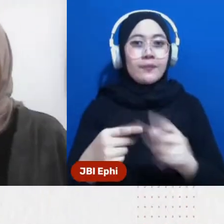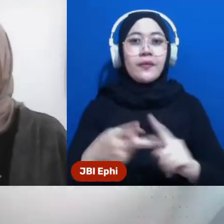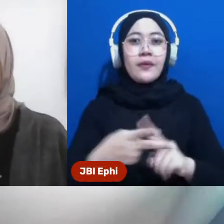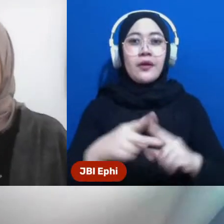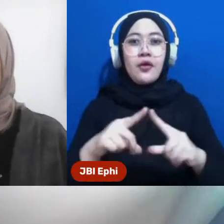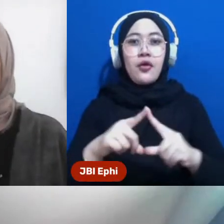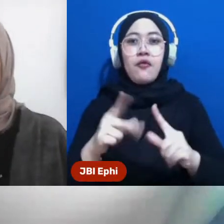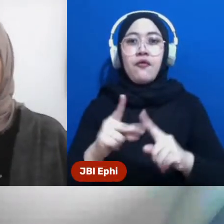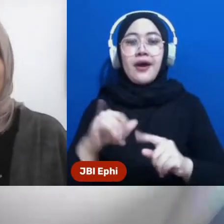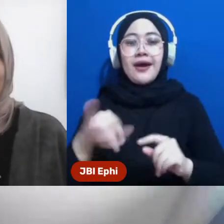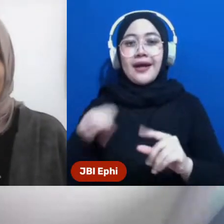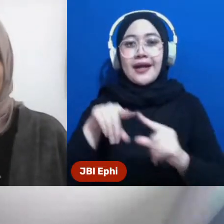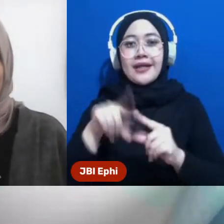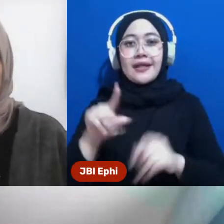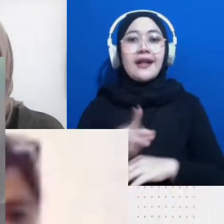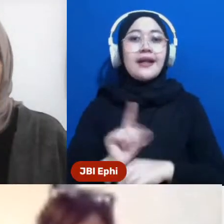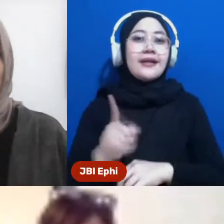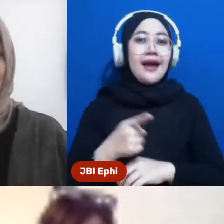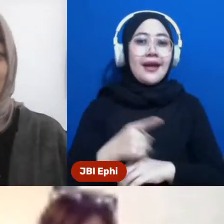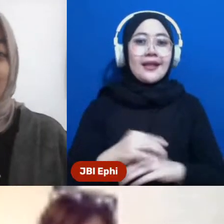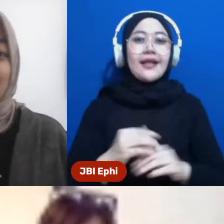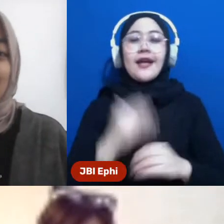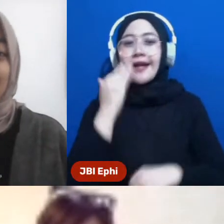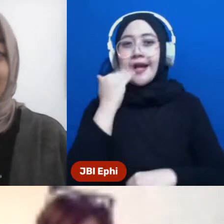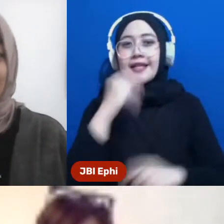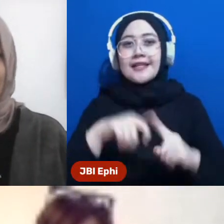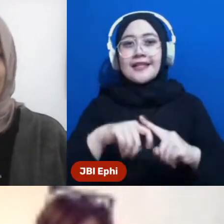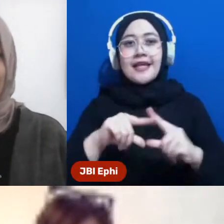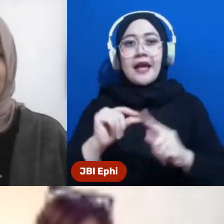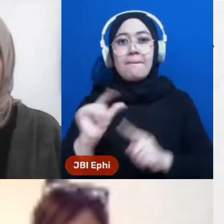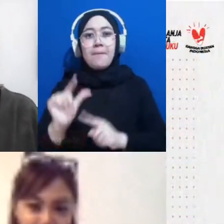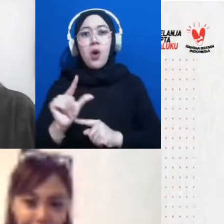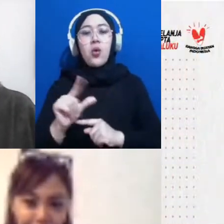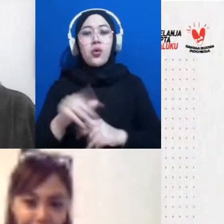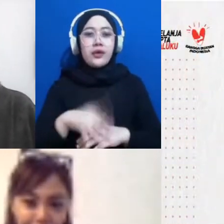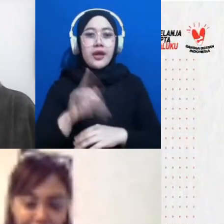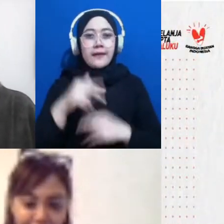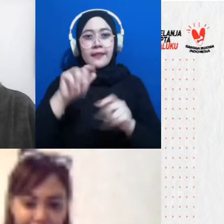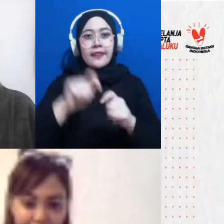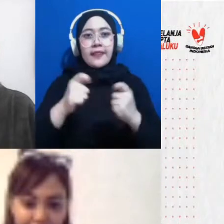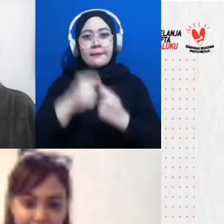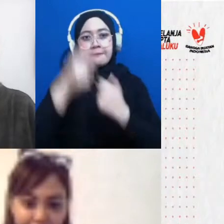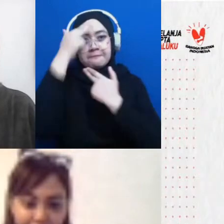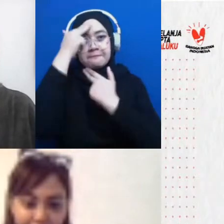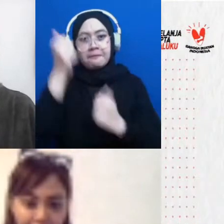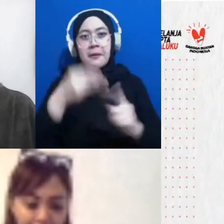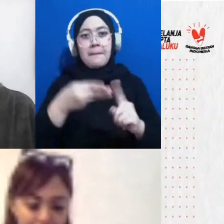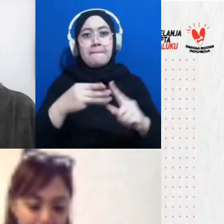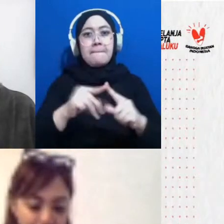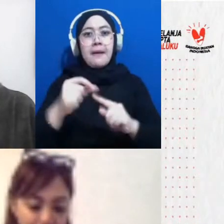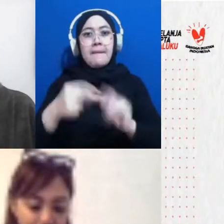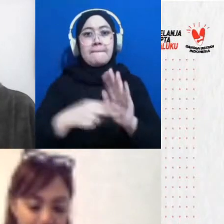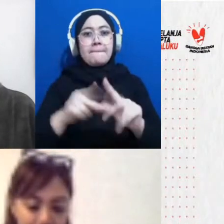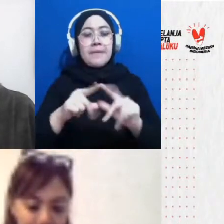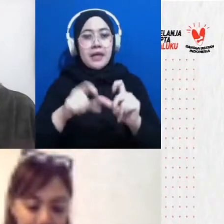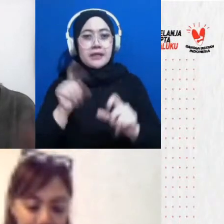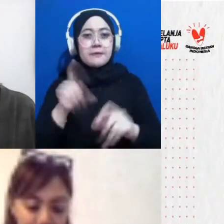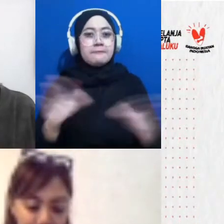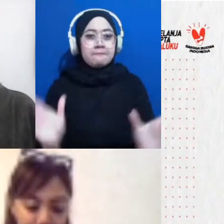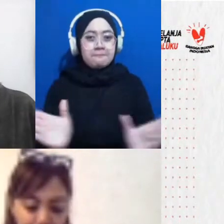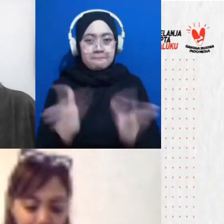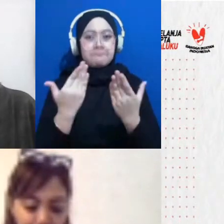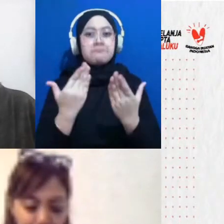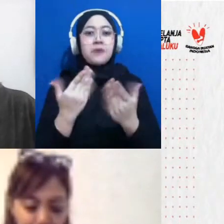Alif dari Nasika Paulangganan. Beliau merupakan seorang tenaga ahli di Bappenas dan mendirikan Resto Nasika Paulangganan pada